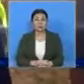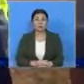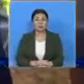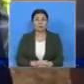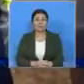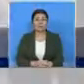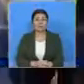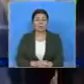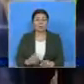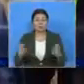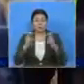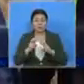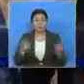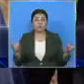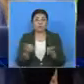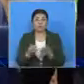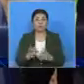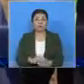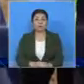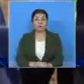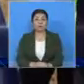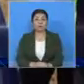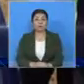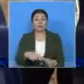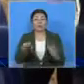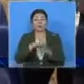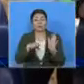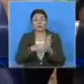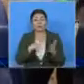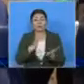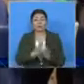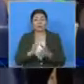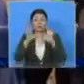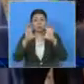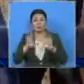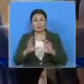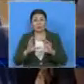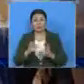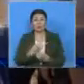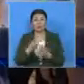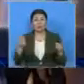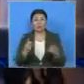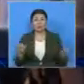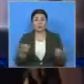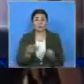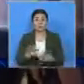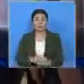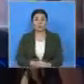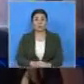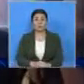келтіру керек. Талаптардың бәрі алдарына қойылған, оның бәрі заң бойынша да тұр ғой. Бірақ заң бойынша ол деген ол